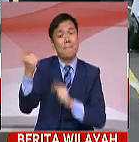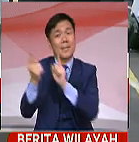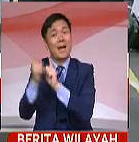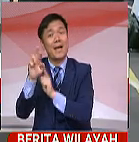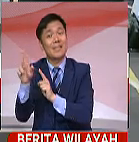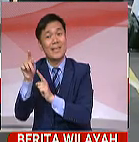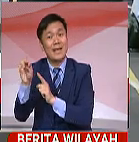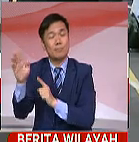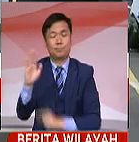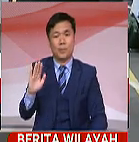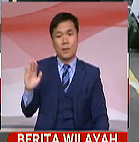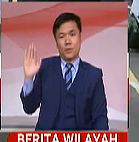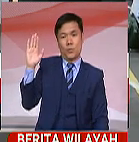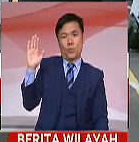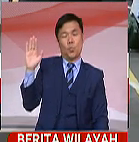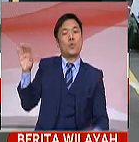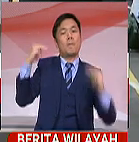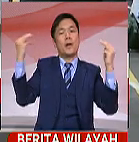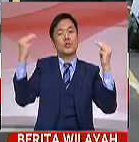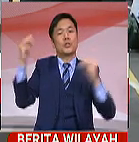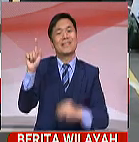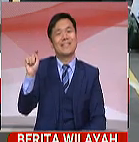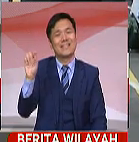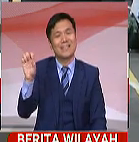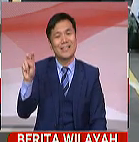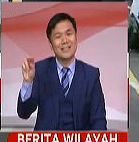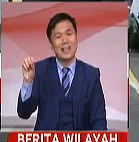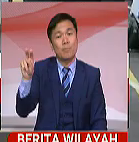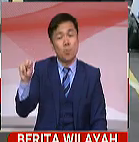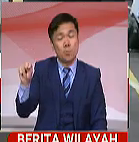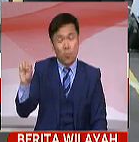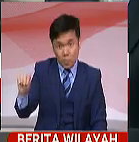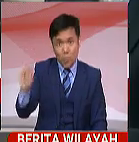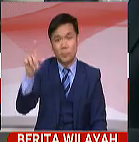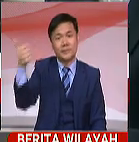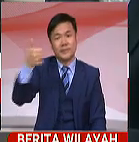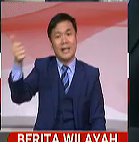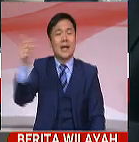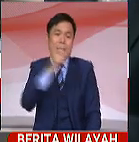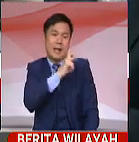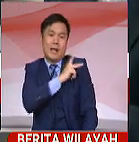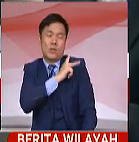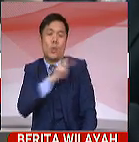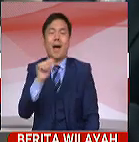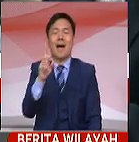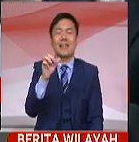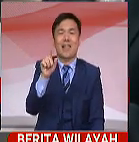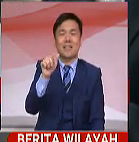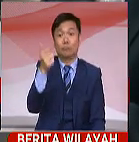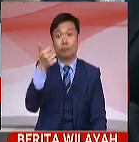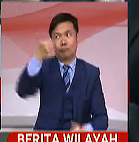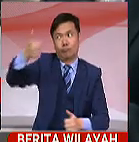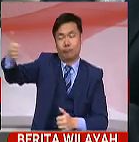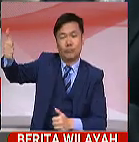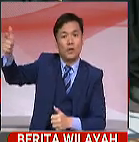angkat sumpah ahli-ahli majlis daerah Tenom dan ketua-ketua adat DUN 42 melalap sesi 2020